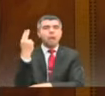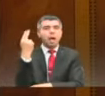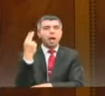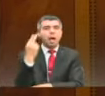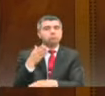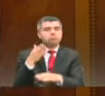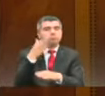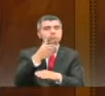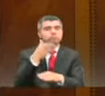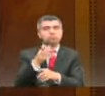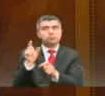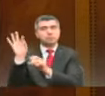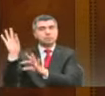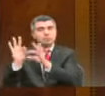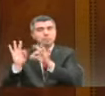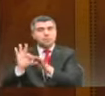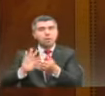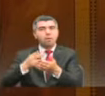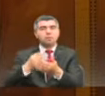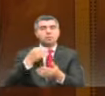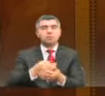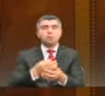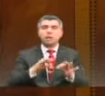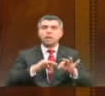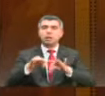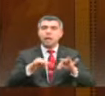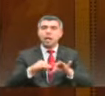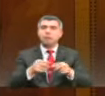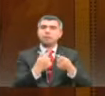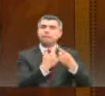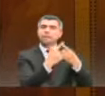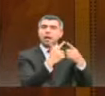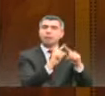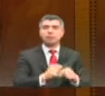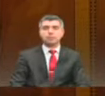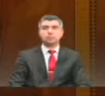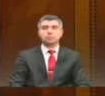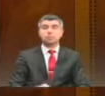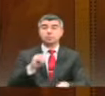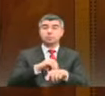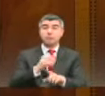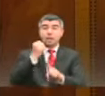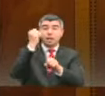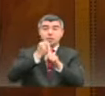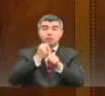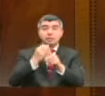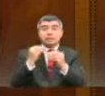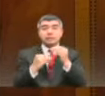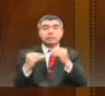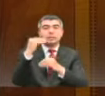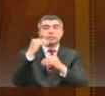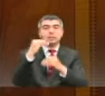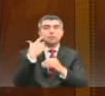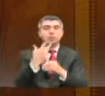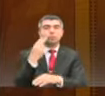الولوج والدراسة بالتعليم العالي عبر سلسلة إجراءات، منها العمل على رفع نسبة التمدرس